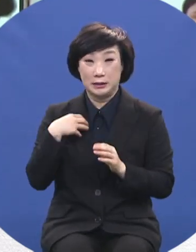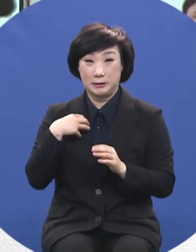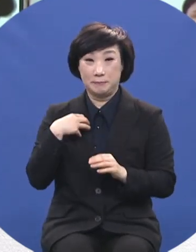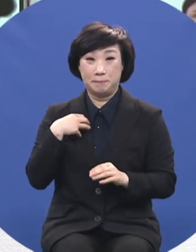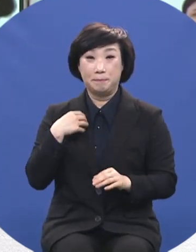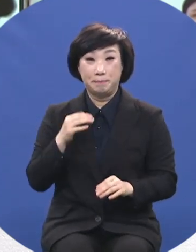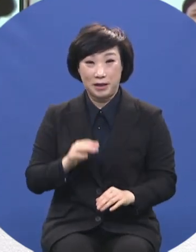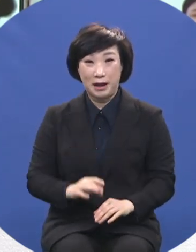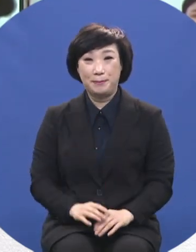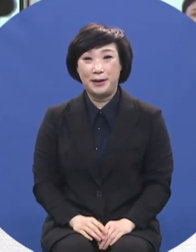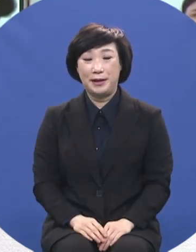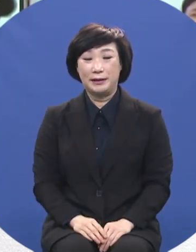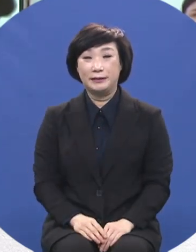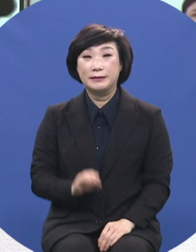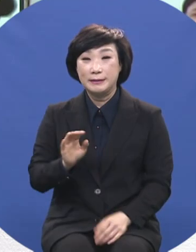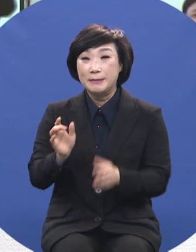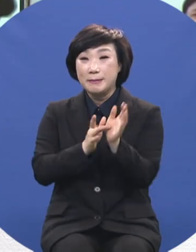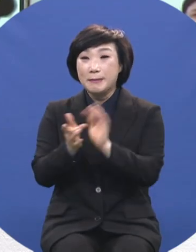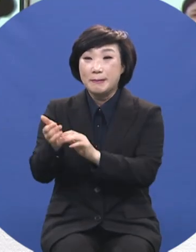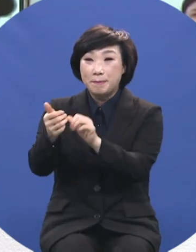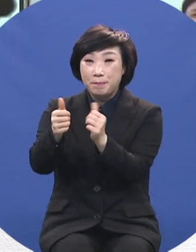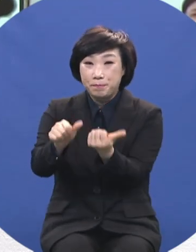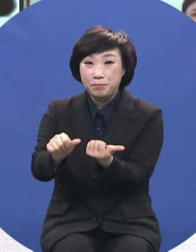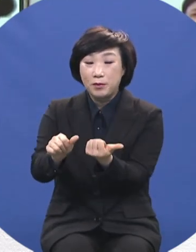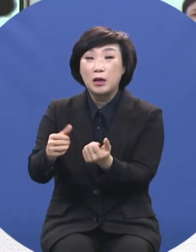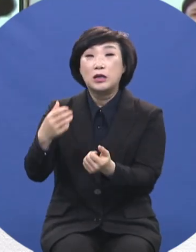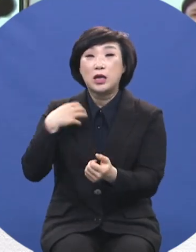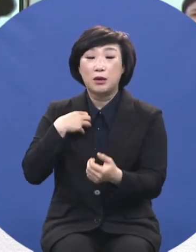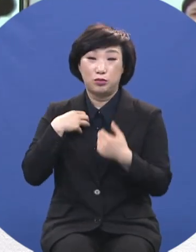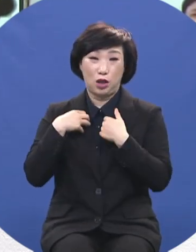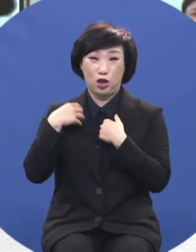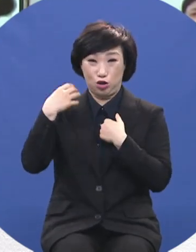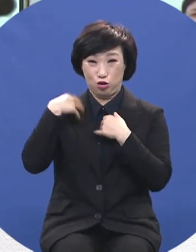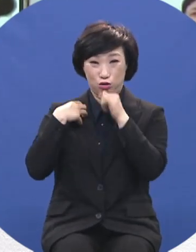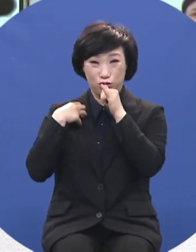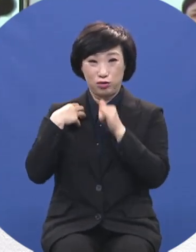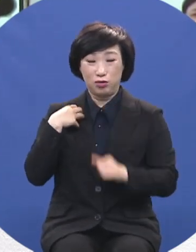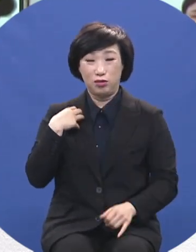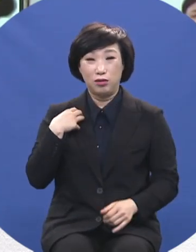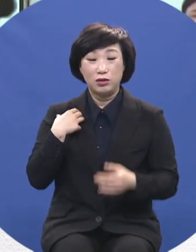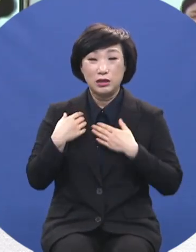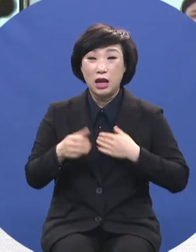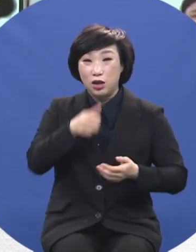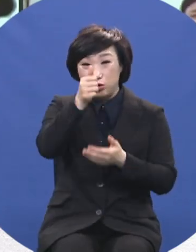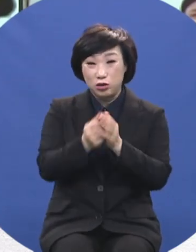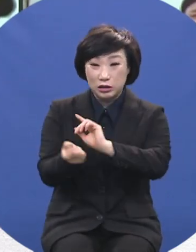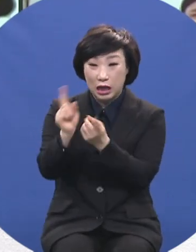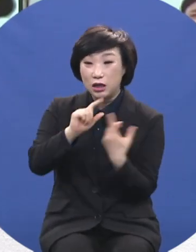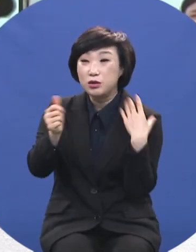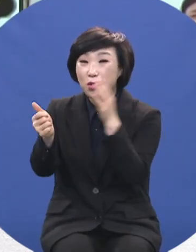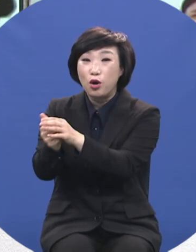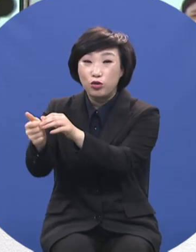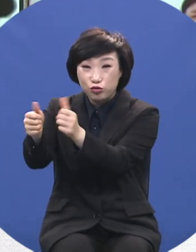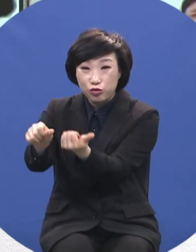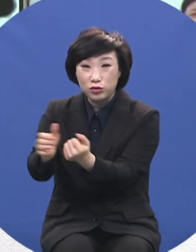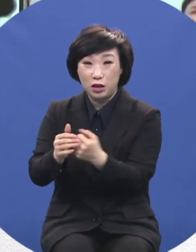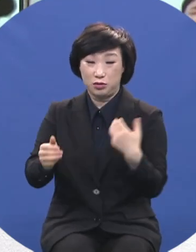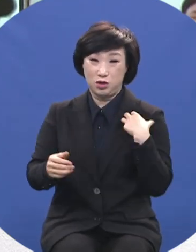책임입니다. 예수가 죽으신 책임은 내가 져야 된다 이 말이오. 내 죄 짊어지고 죽으셨기